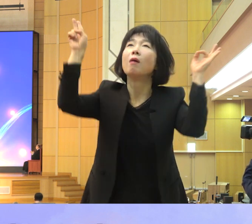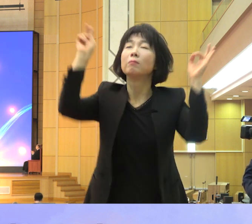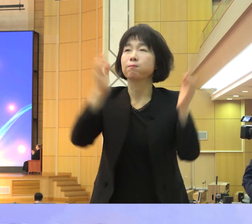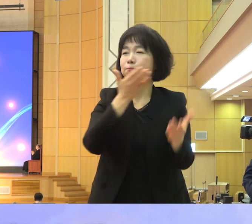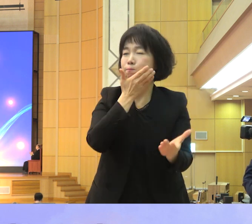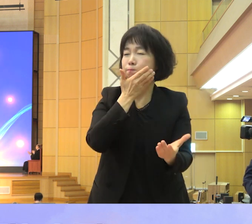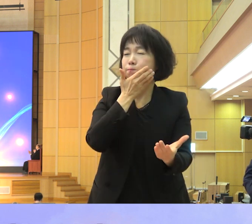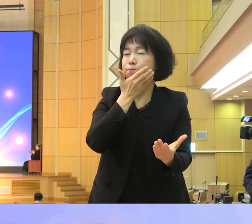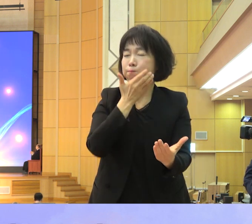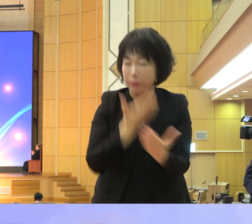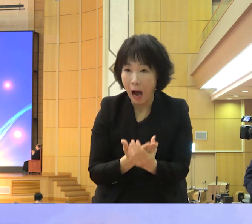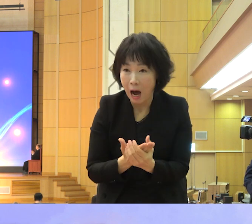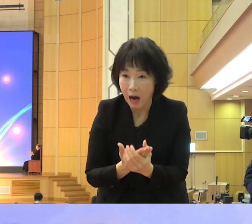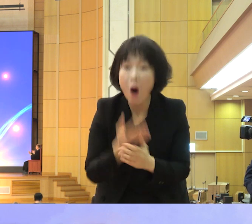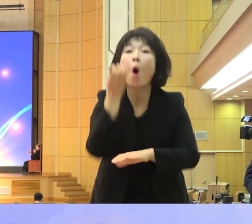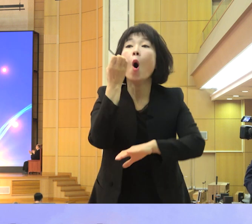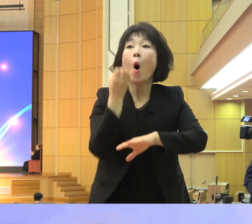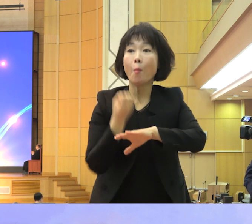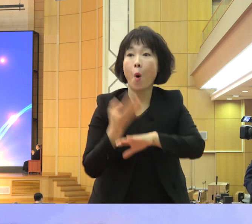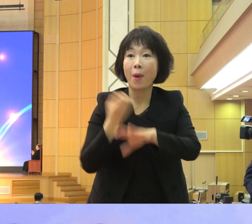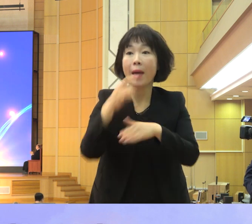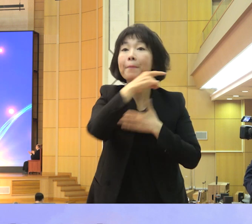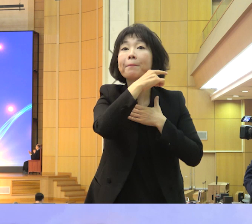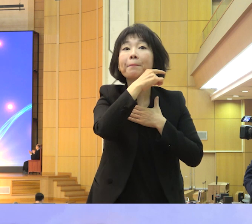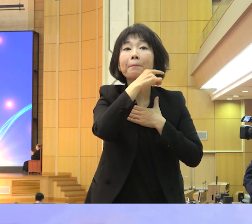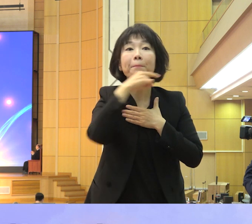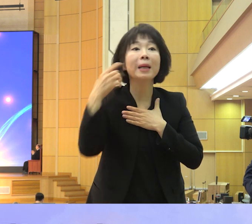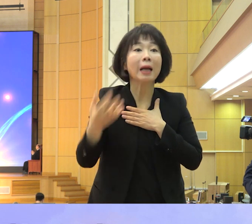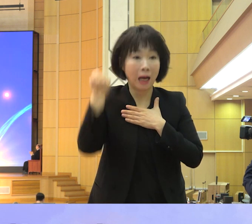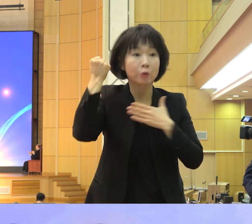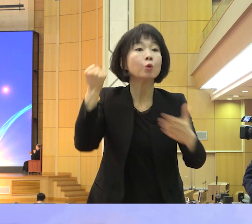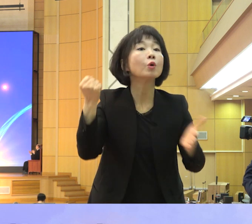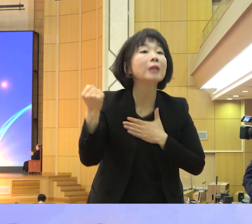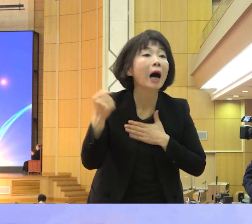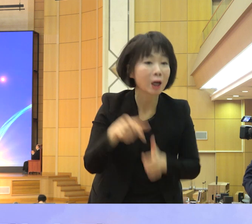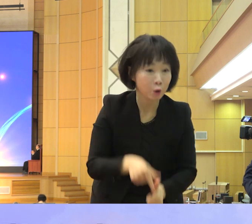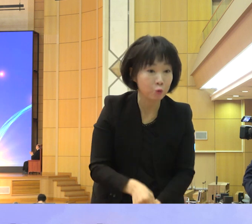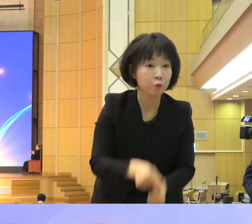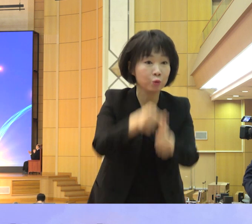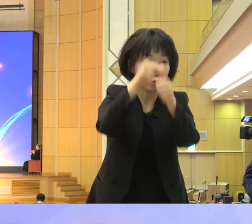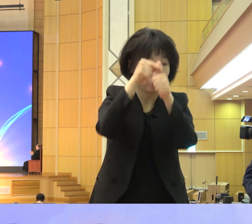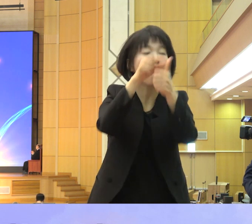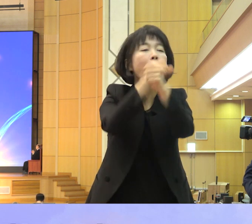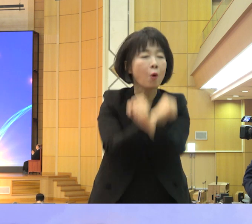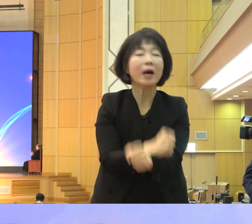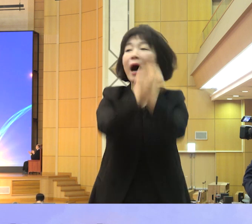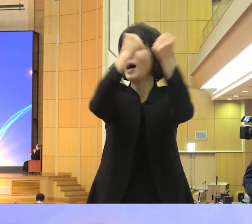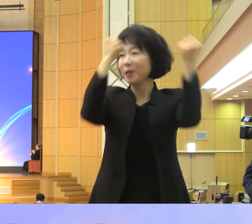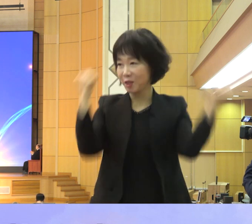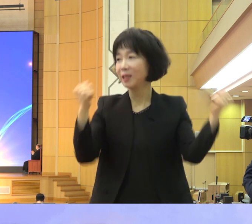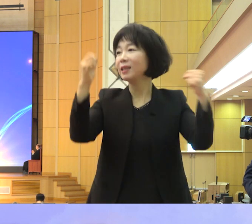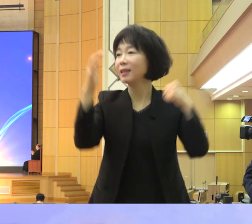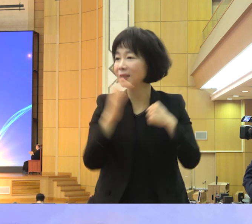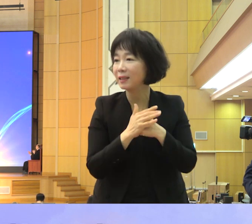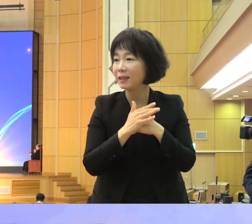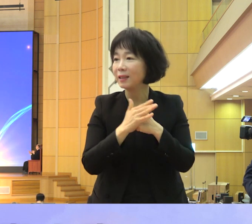구주여. 그 귀한 보배 피로 날